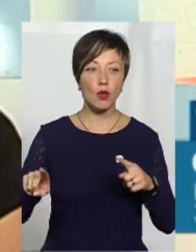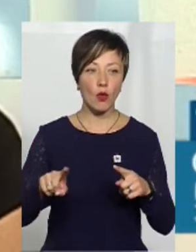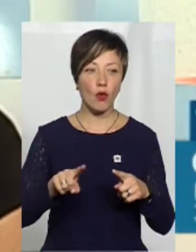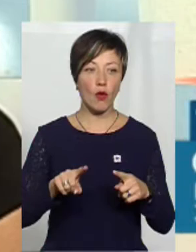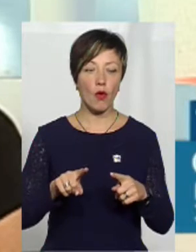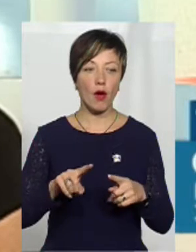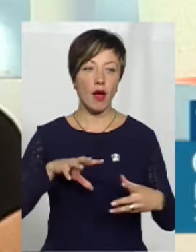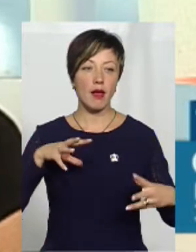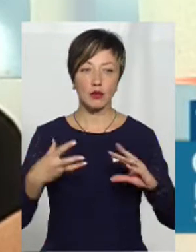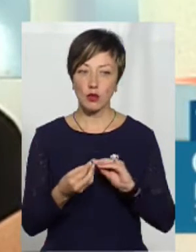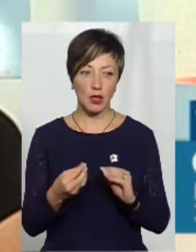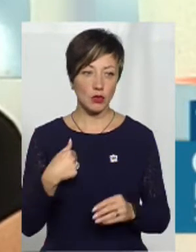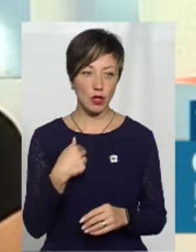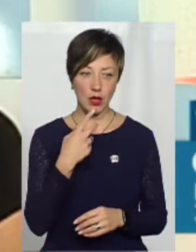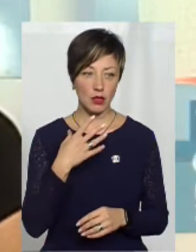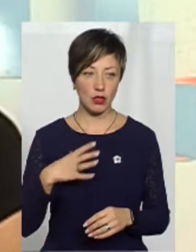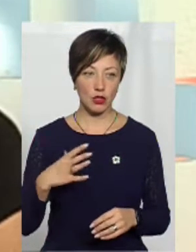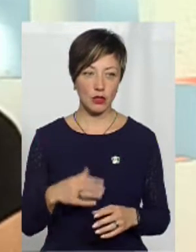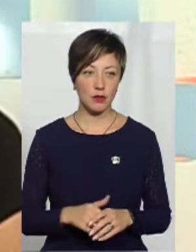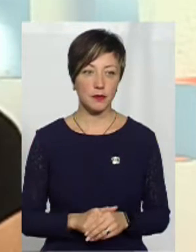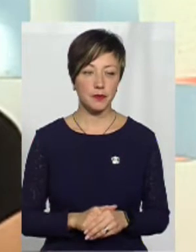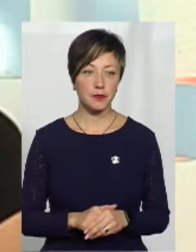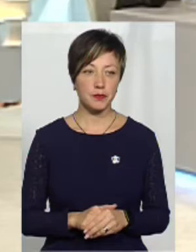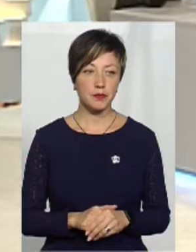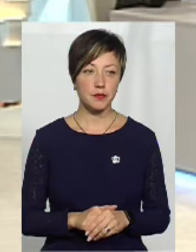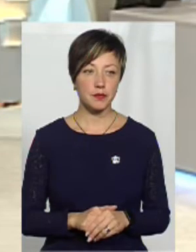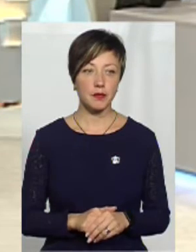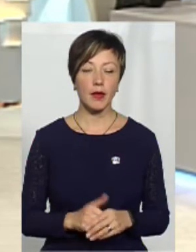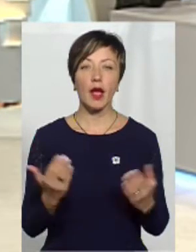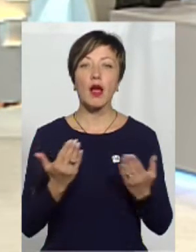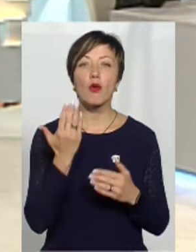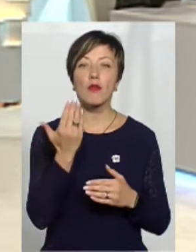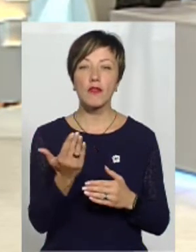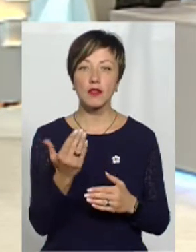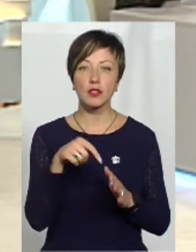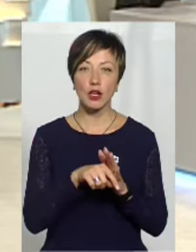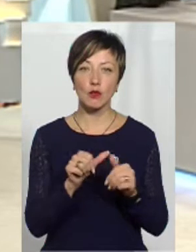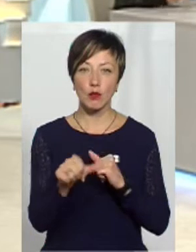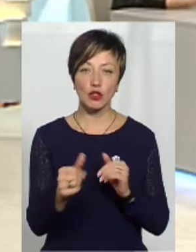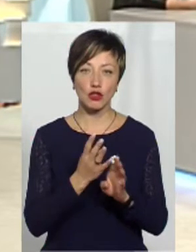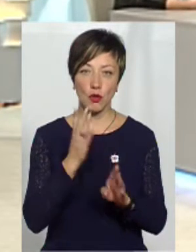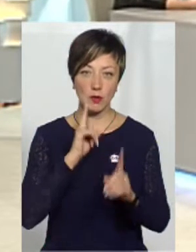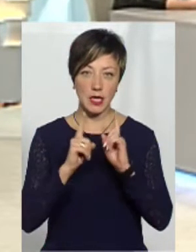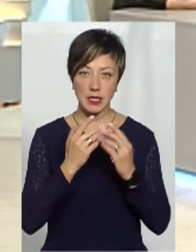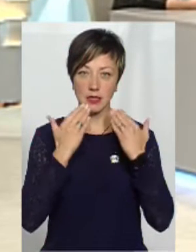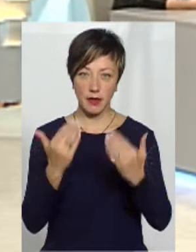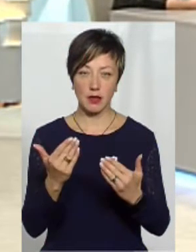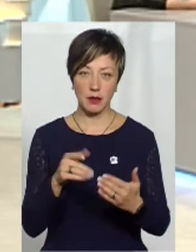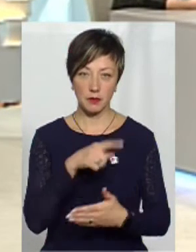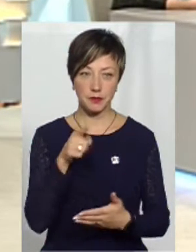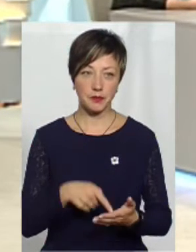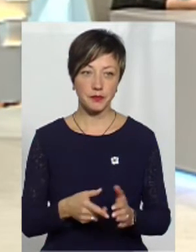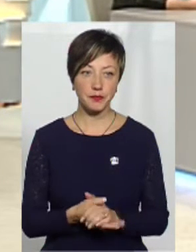ефекту або я не вбачаю в цьому. Пані Валентино, яку б ви роль відвели от позачерговим сесіям і зверненням?